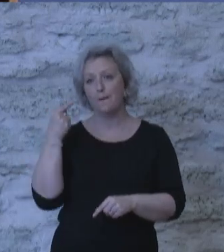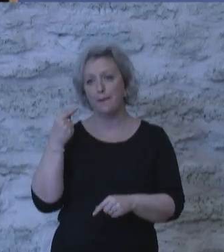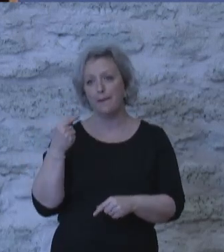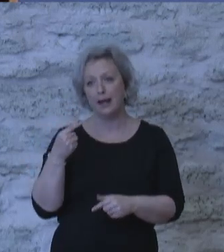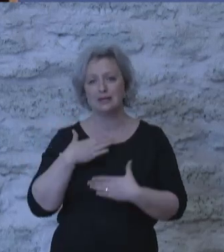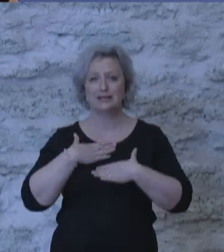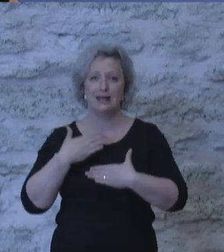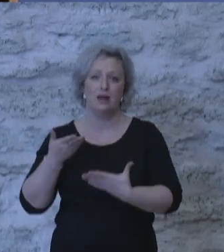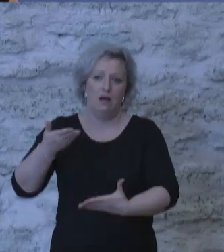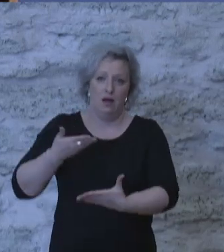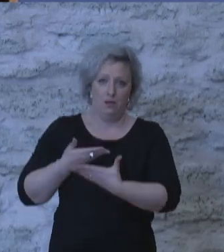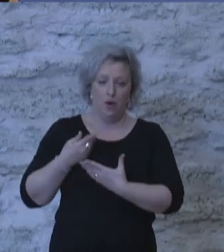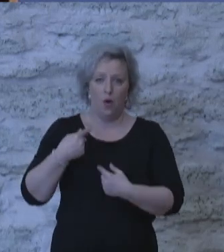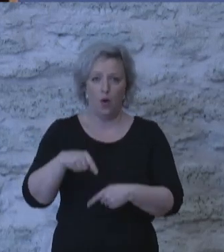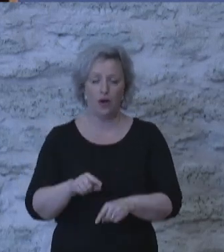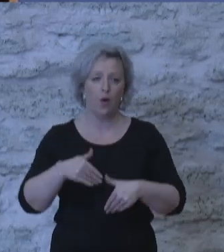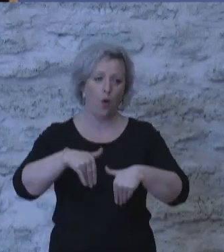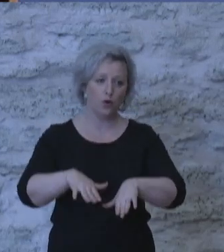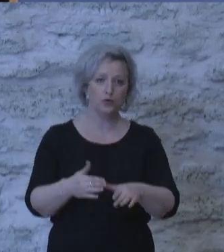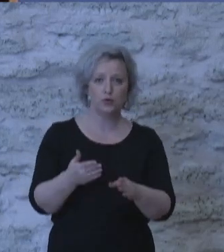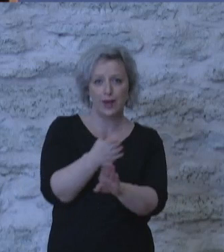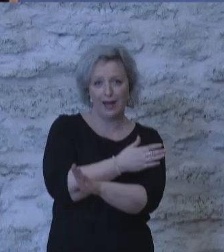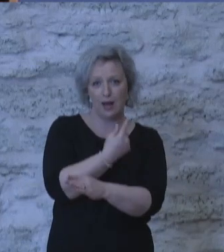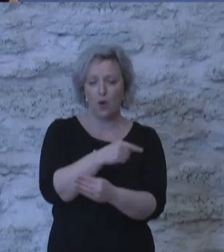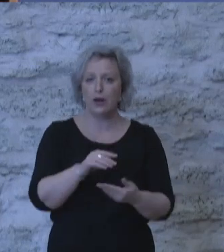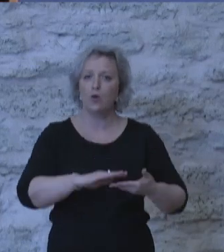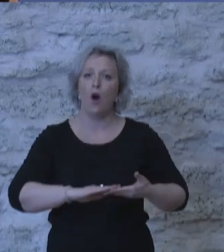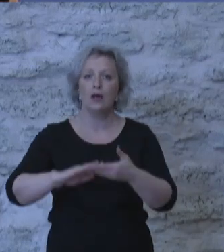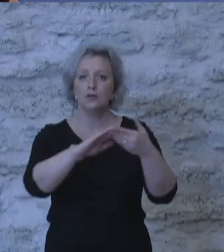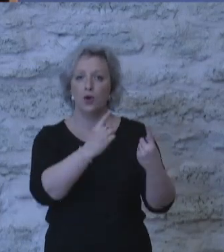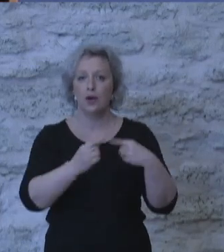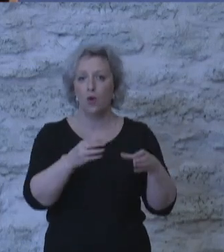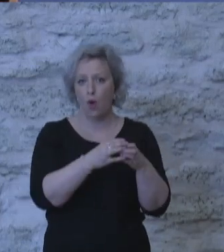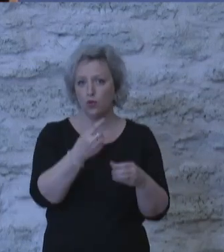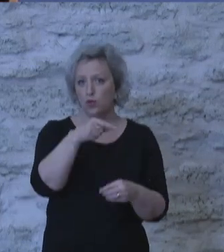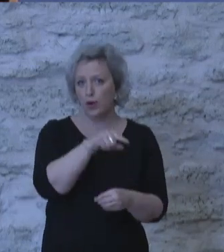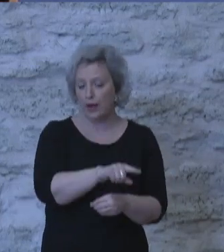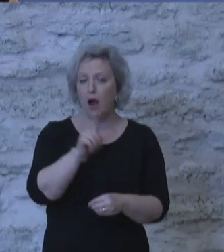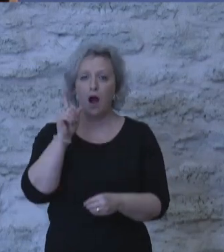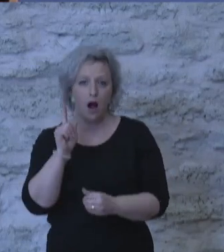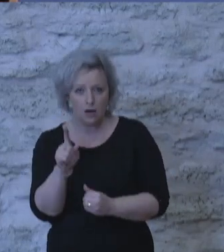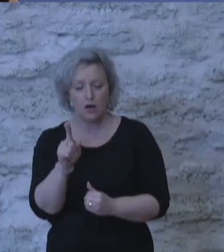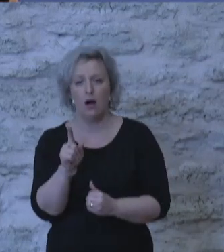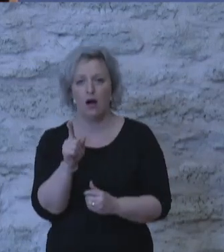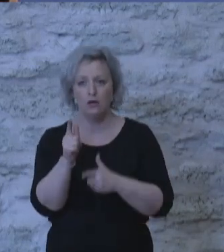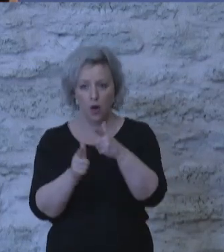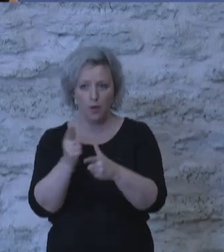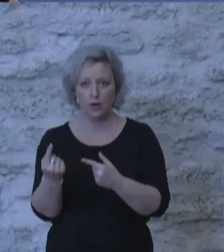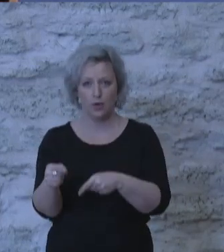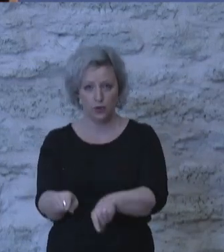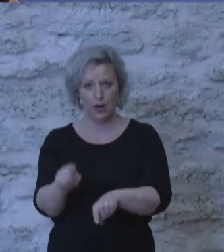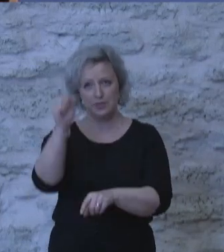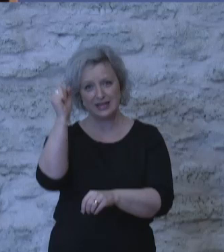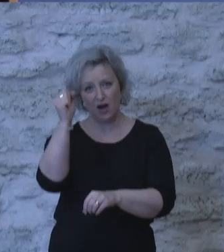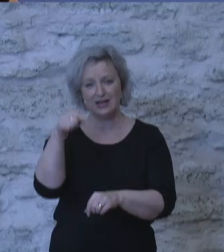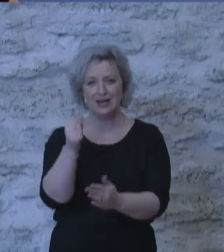sõnumeid selle otsuse eest, mille me koalitsiooni nõukoguseile langetasime. Aga mis peab loomulikult tulema siia auväärsesse saaliga